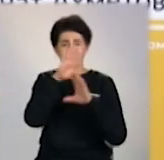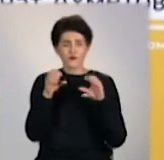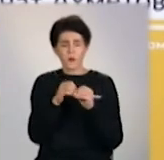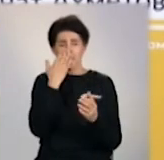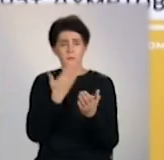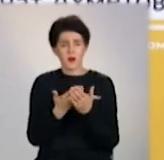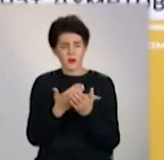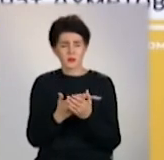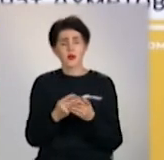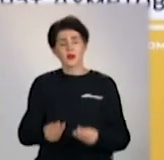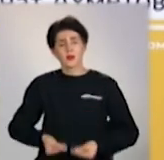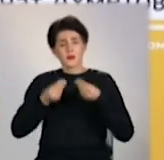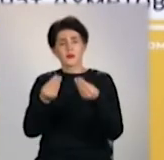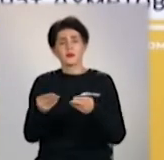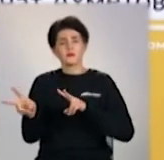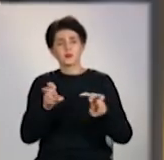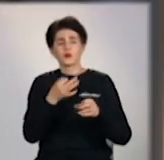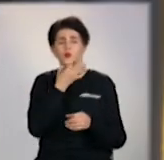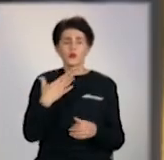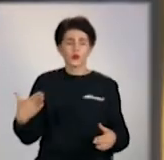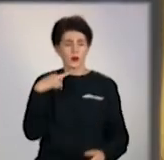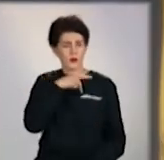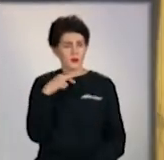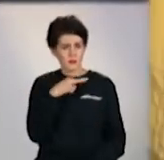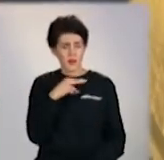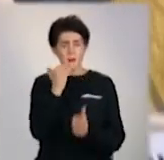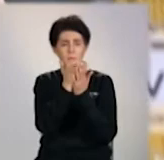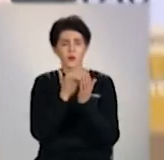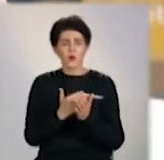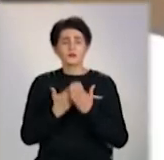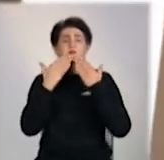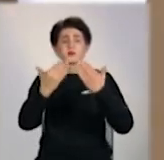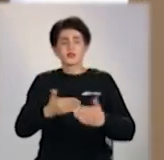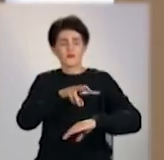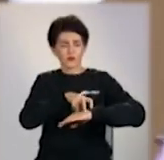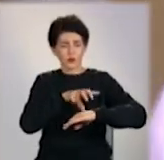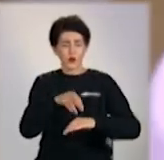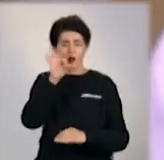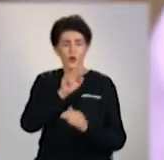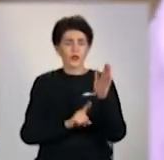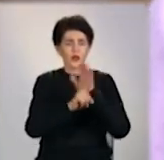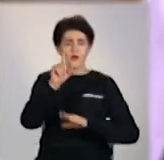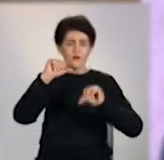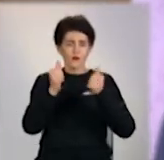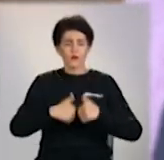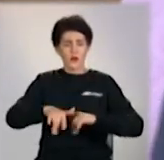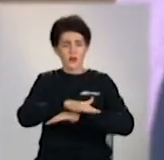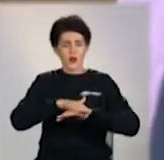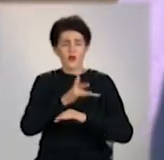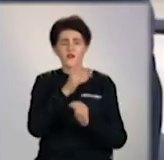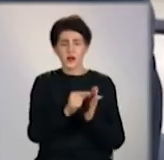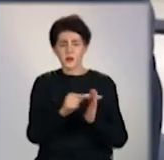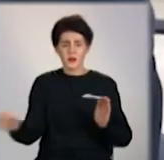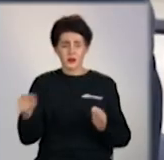показаниям назначит вам тот или иной антикоагулянт. Проєкт «Запитай у лікаря» започаткований для інформування населення під час